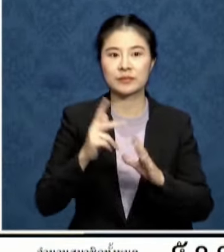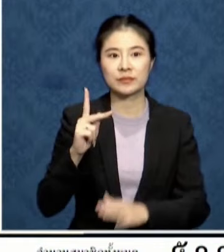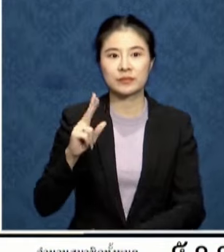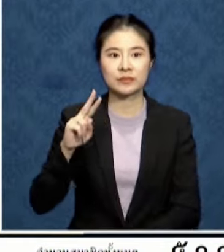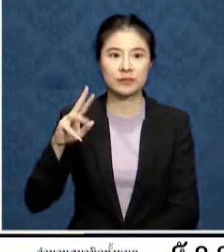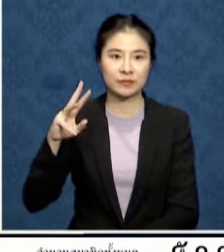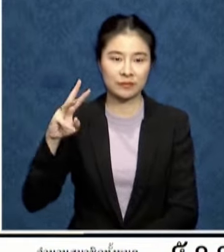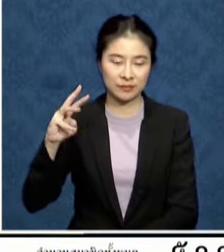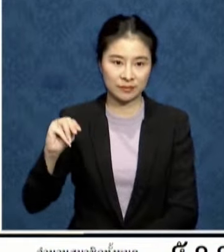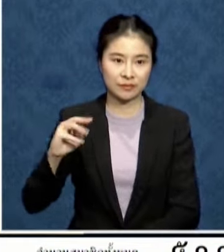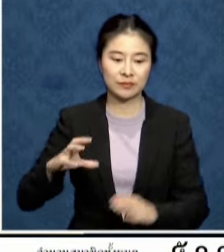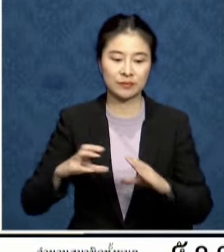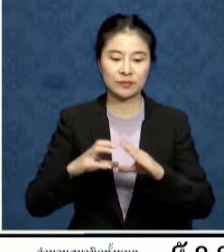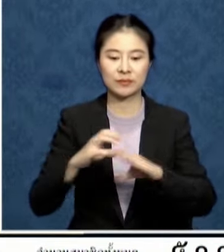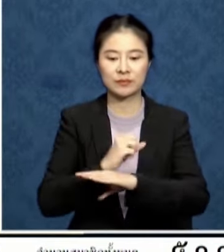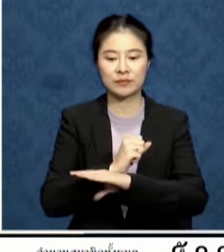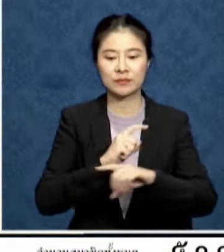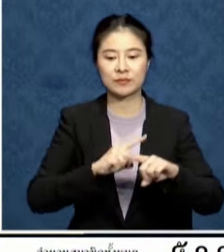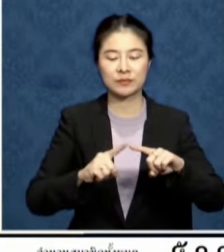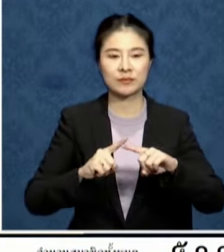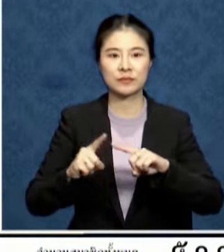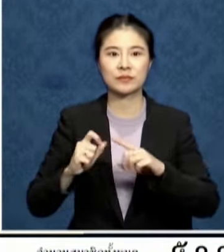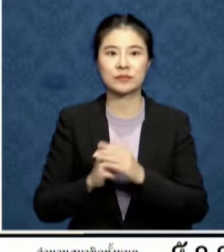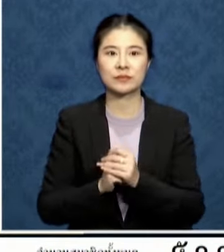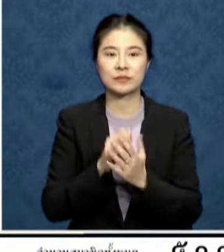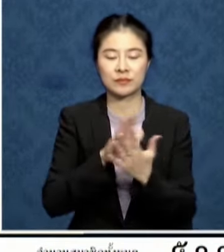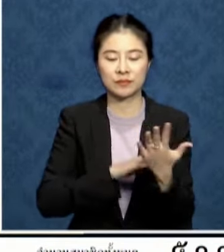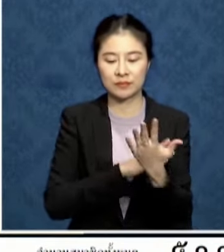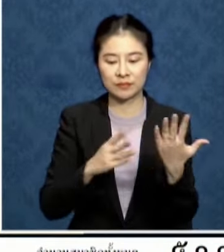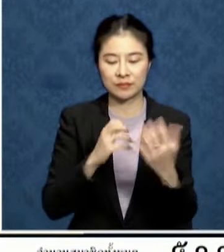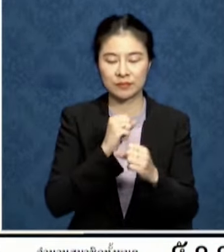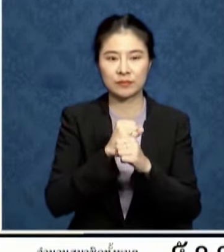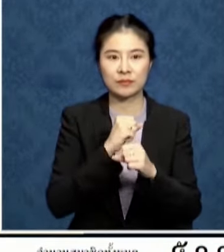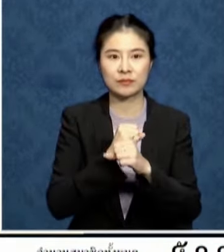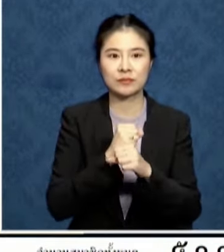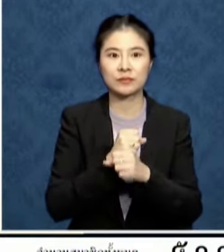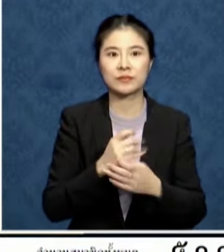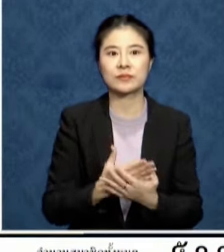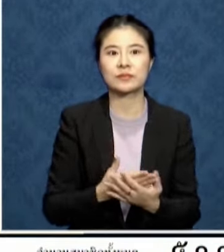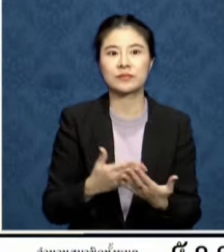ในการรับหลักการทุกร่างเพื่อไปทำงานร่วมกันต่อในชั้นกรรมาธิการและหา